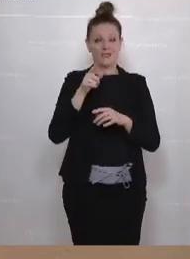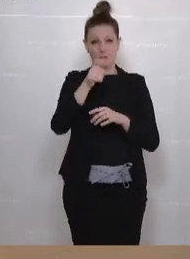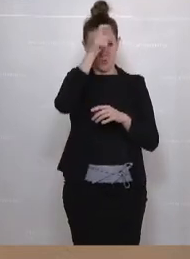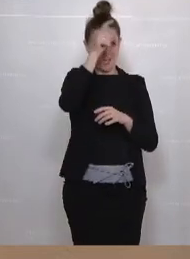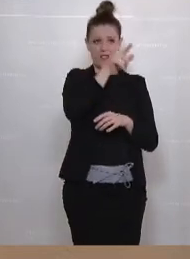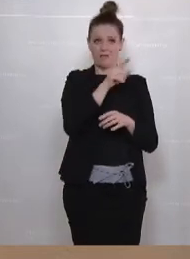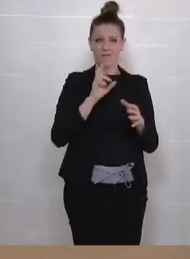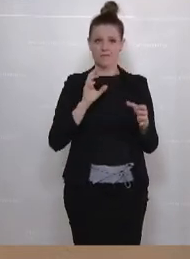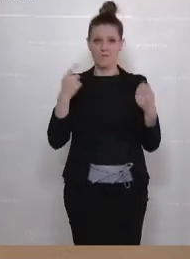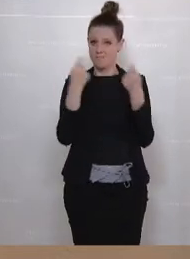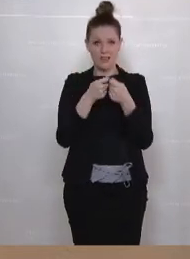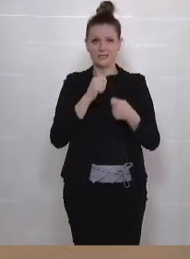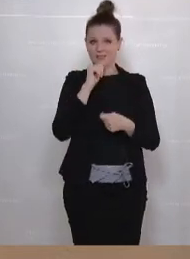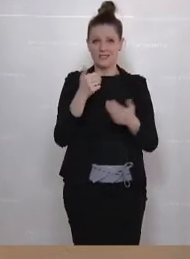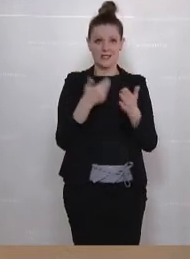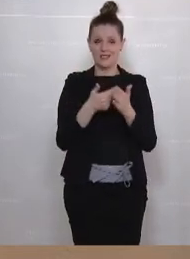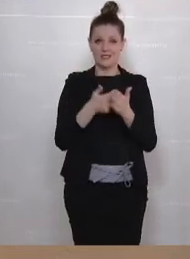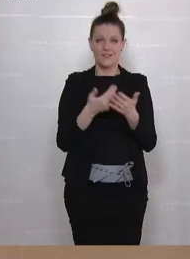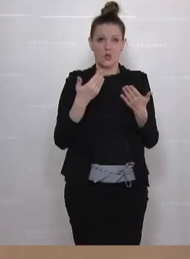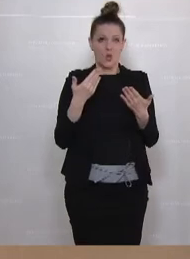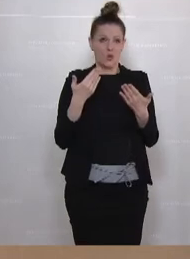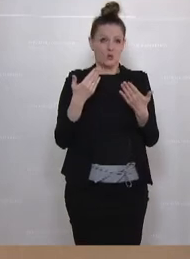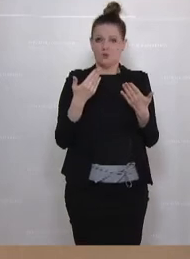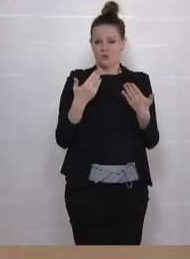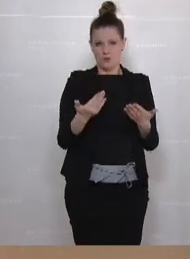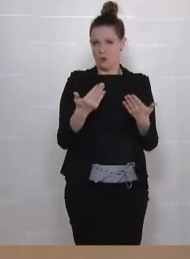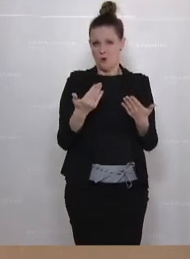nicht mehr erfüllt und daher diese Attrappe längst